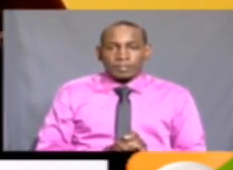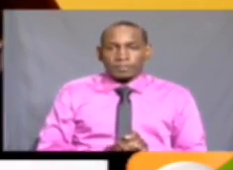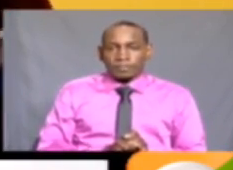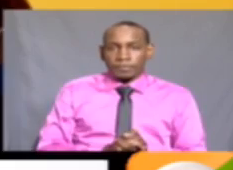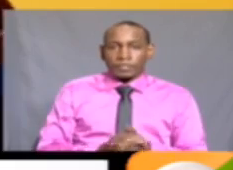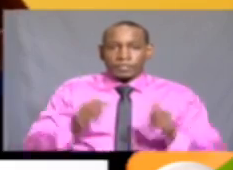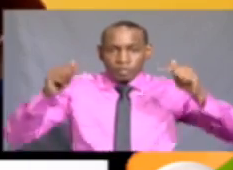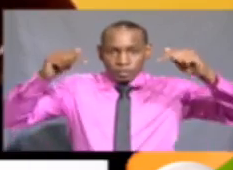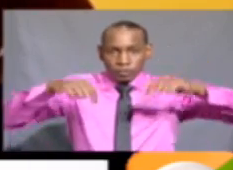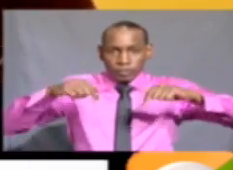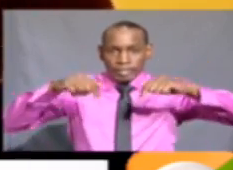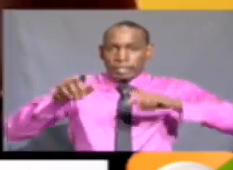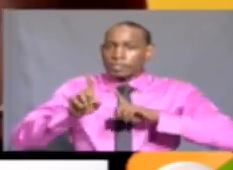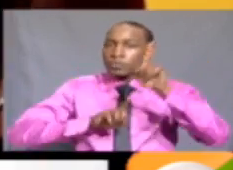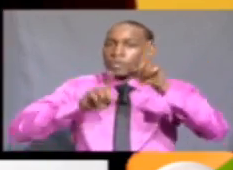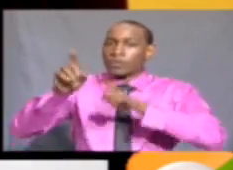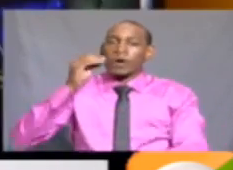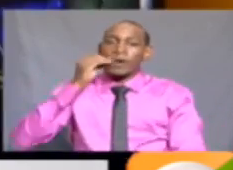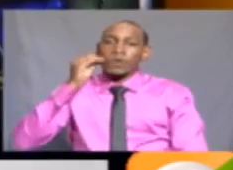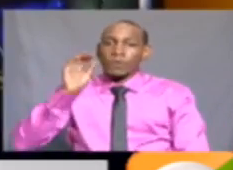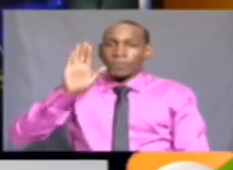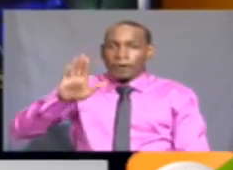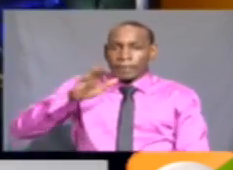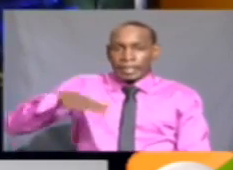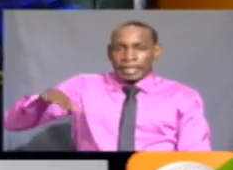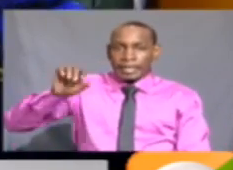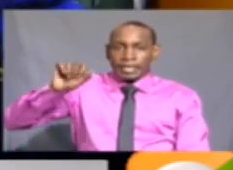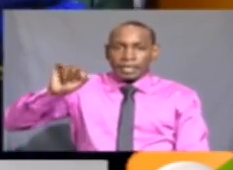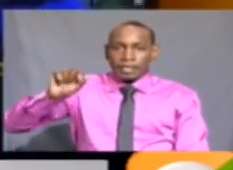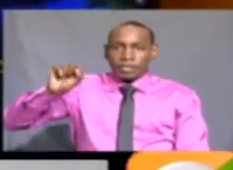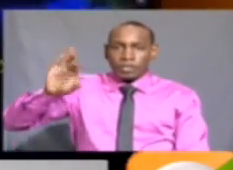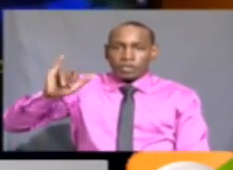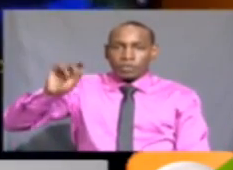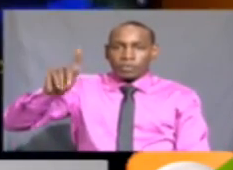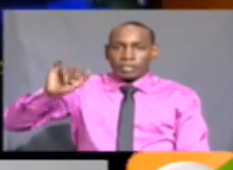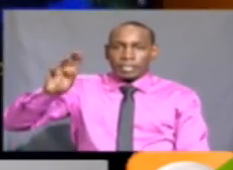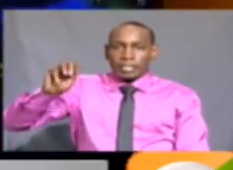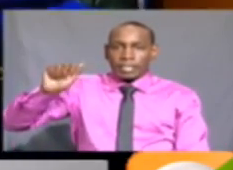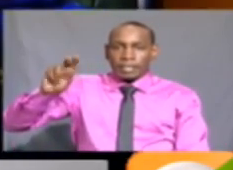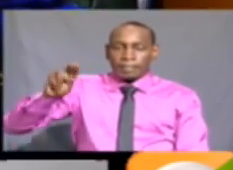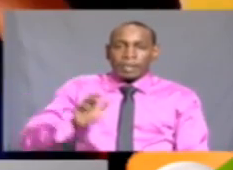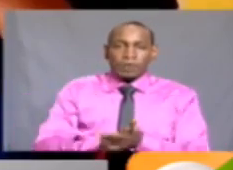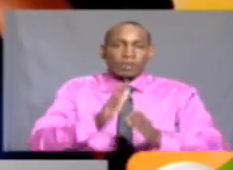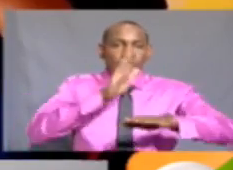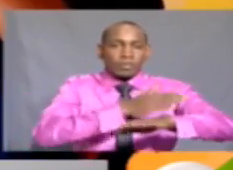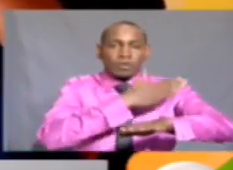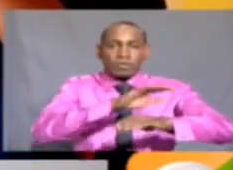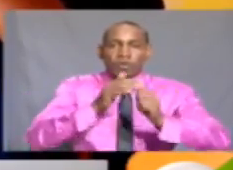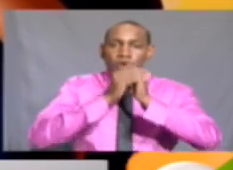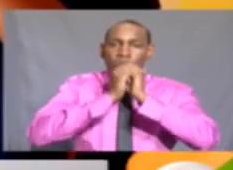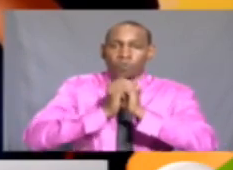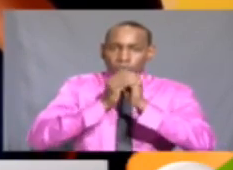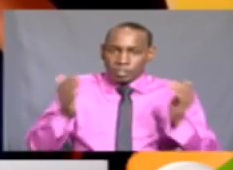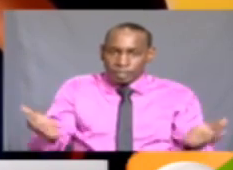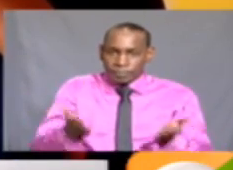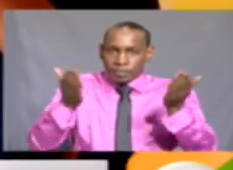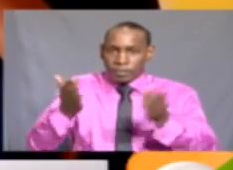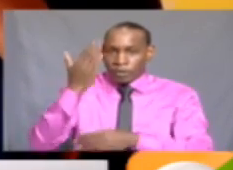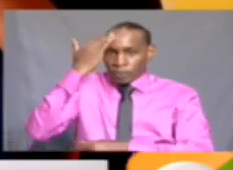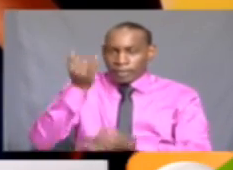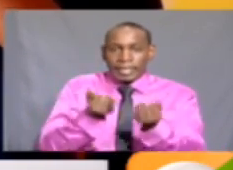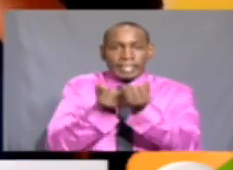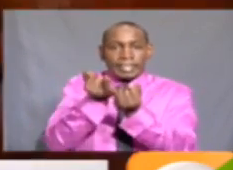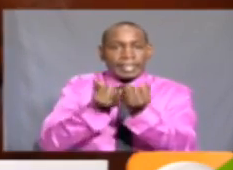Alfajiri ya leo tulimtembelea kwake nyumbani mtaani Sokimau, na nyimbo hizi za ibada zikimtia nguvu, kwani kumbukumbu za matukio ya siku